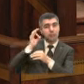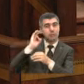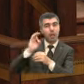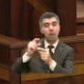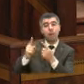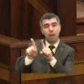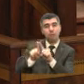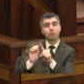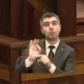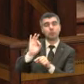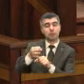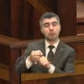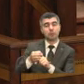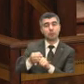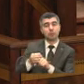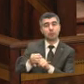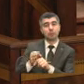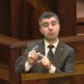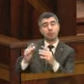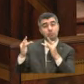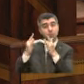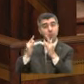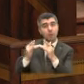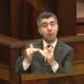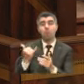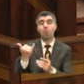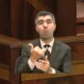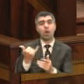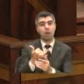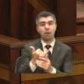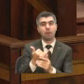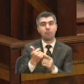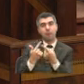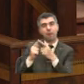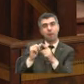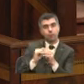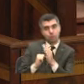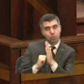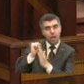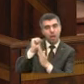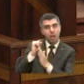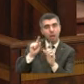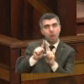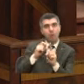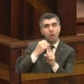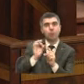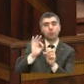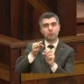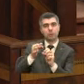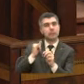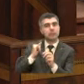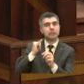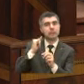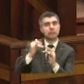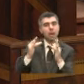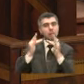وملي كيطلع الماستر واش ياخذ الحي ولا ما ياخذوش؟ خصها تكون بشكل اوتوماتيكي اللي نجح خذا الاجازه ديالو ونجح في الماستر يبقى كيستافد من الحي، ما